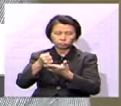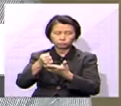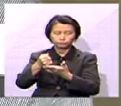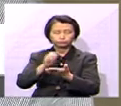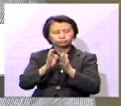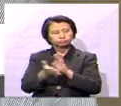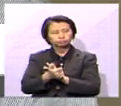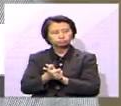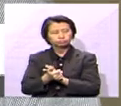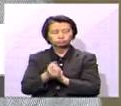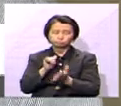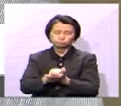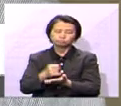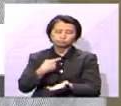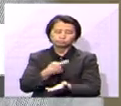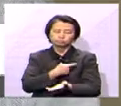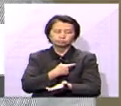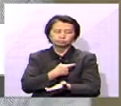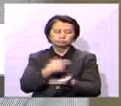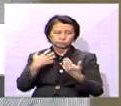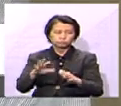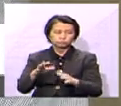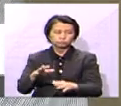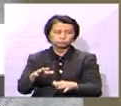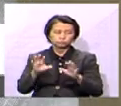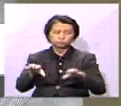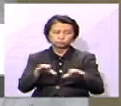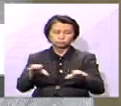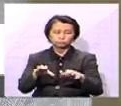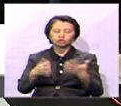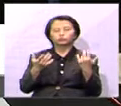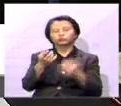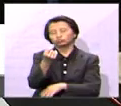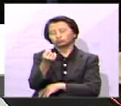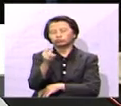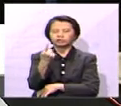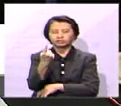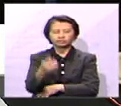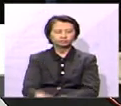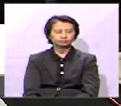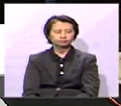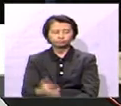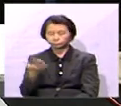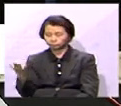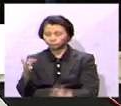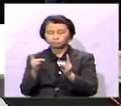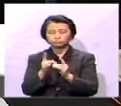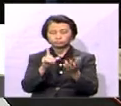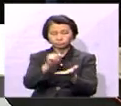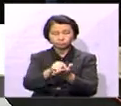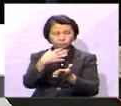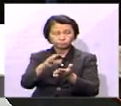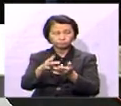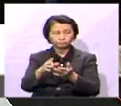jadi tu yang kita kita dah memang buat perancangan Yangi cuma tunggu duitah Jamaluddin ditemui media selepas seminar